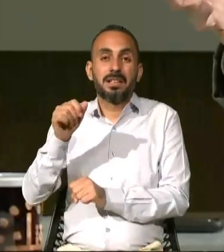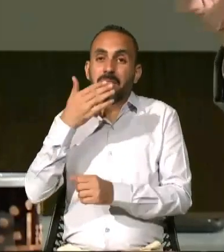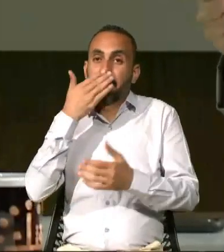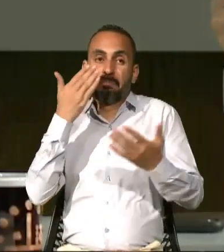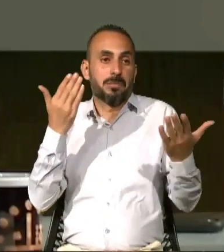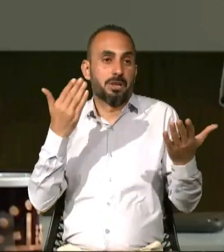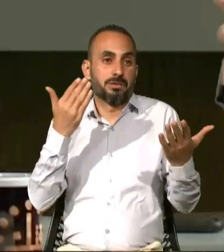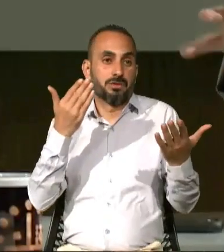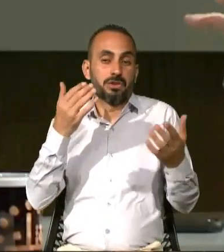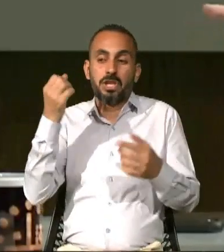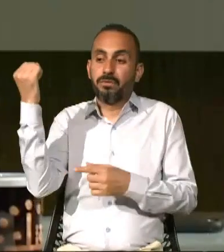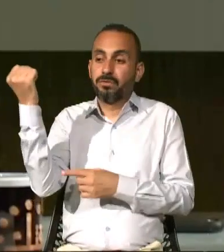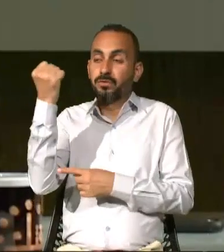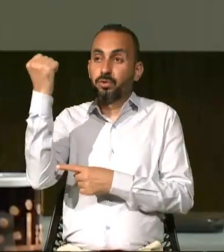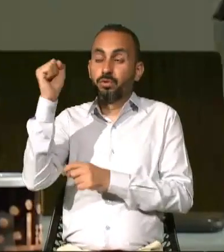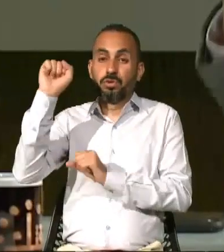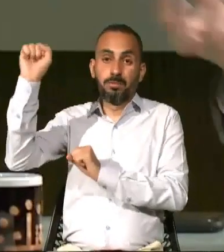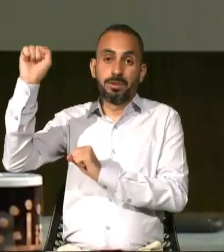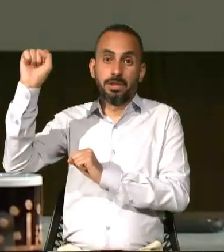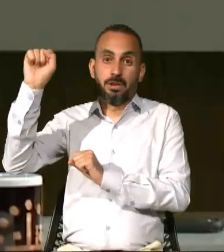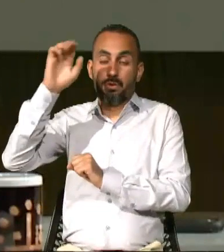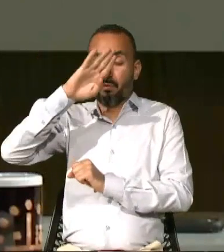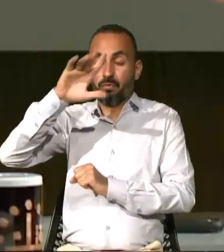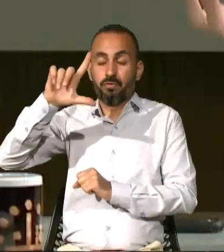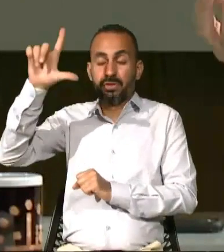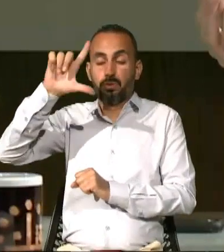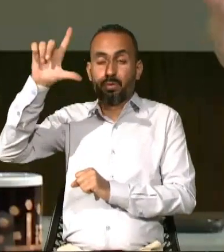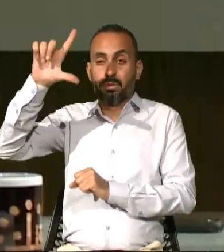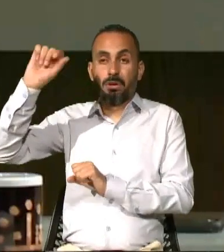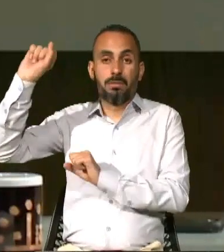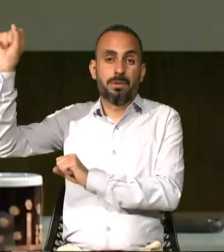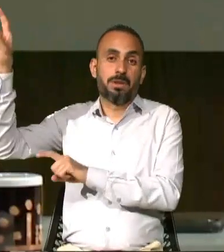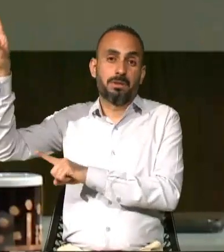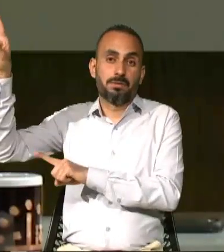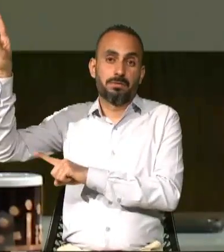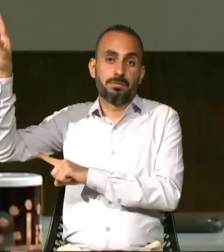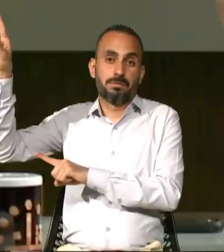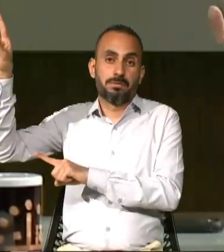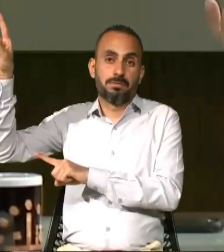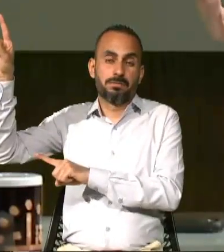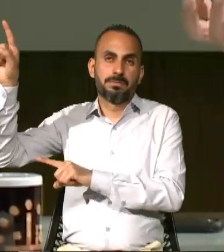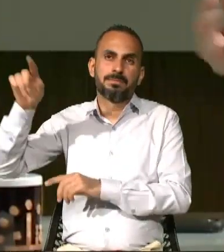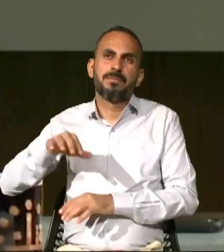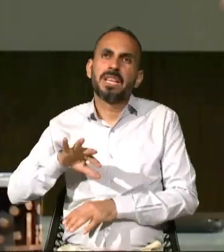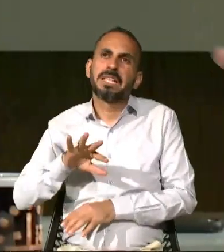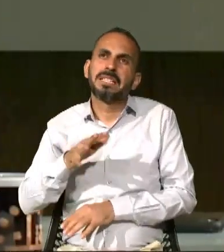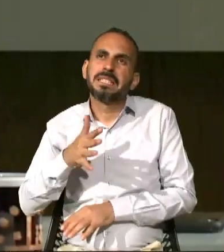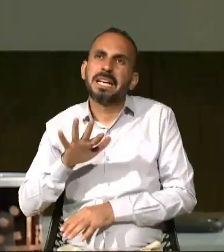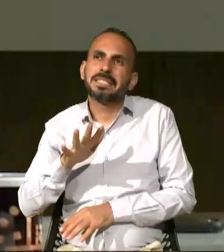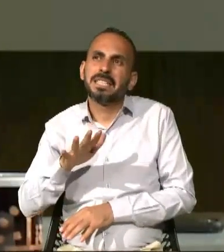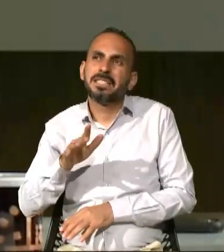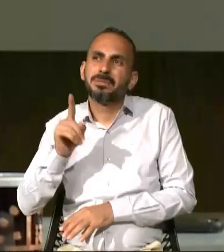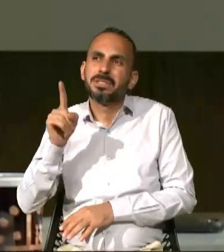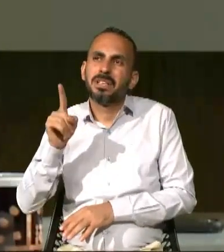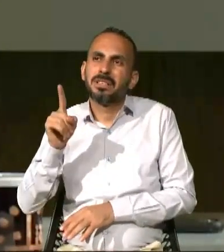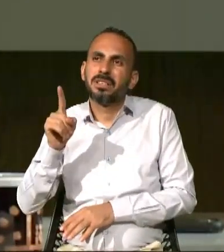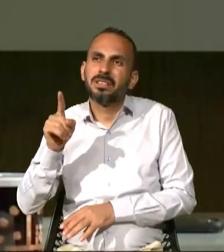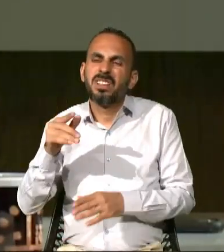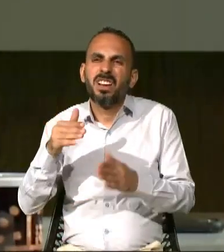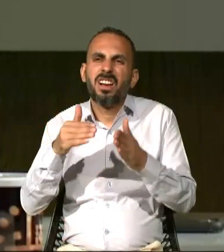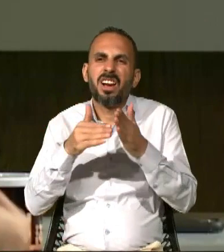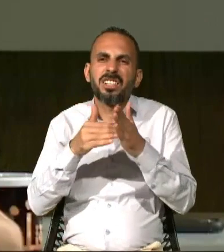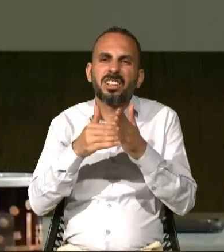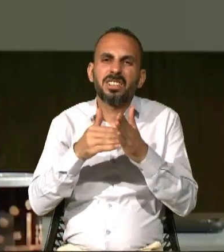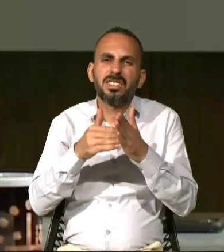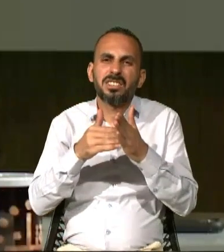عارف كلمه بالانجليزي يعني معناها تقريبا هو مش هيخلص 2020 يعني على شهر ديسمبر مثلا؟ ده قمه الخطا.